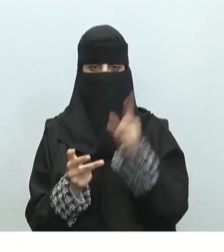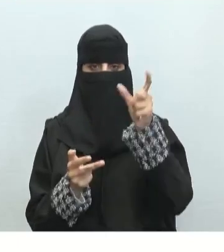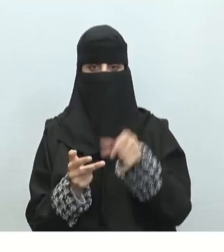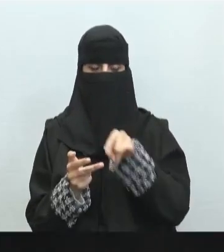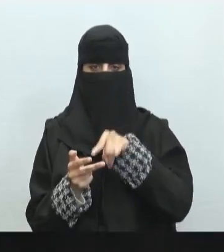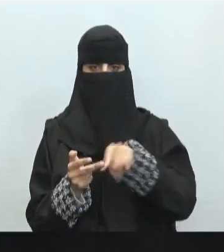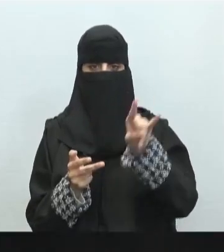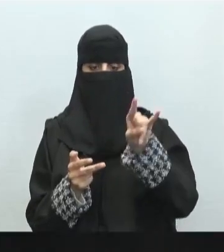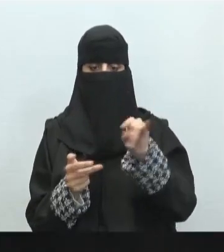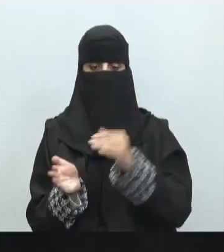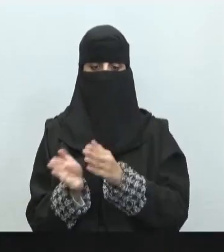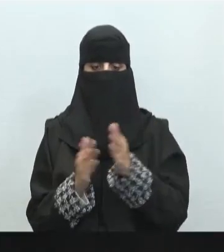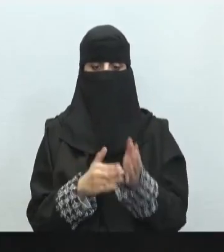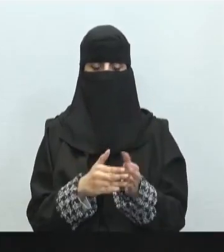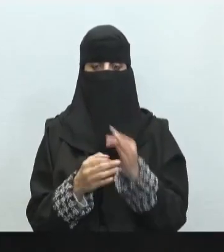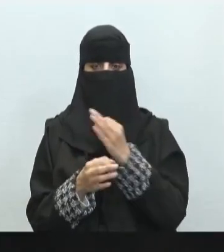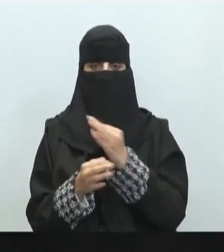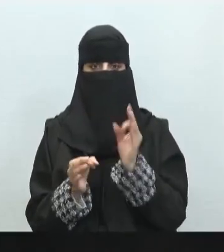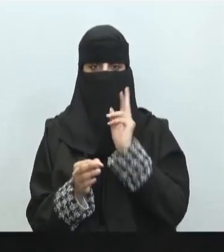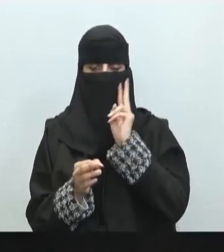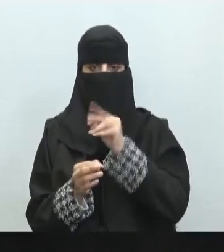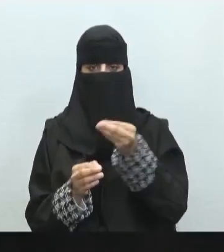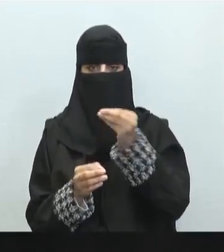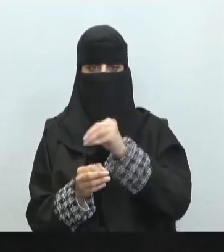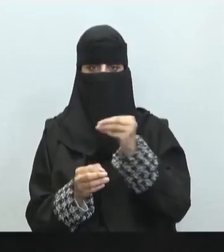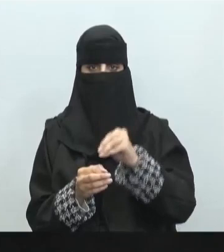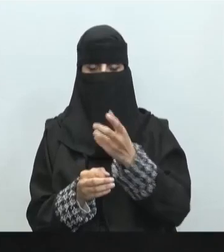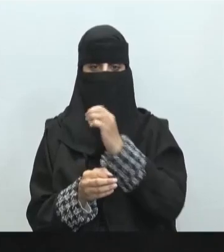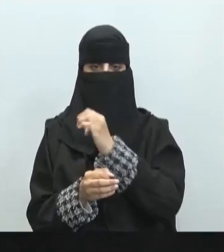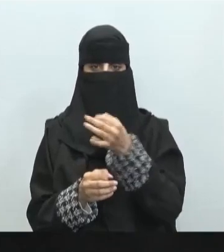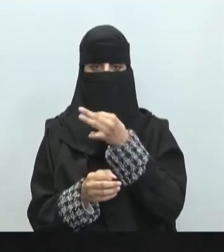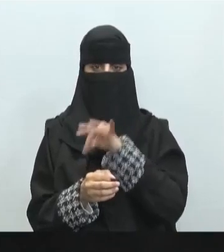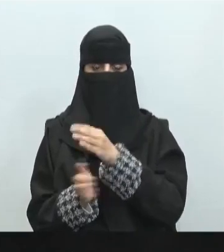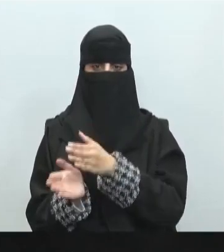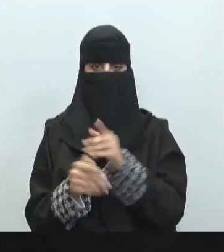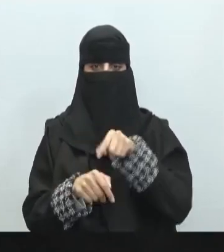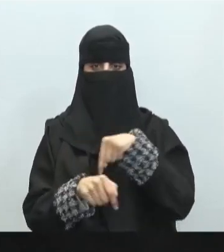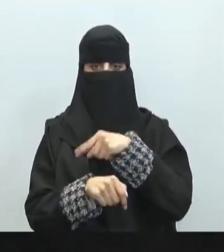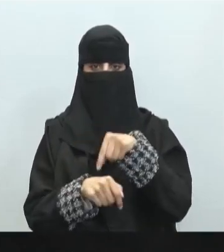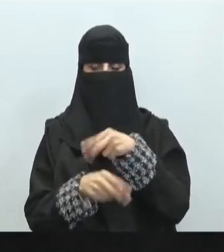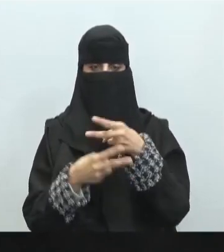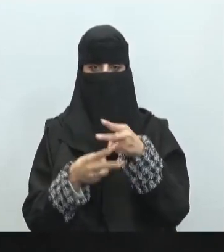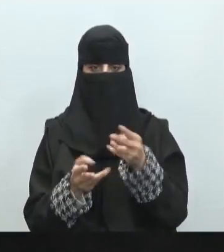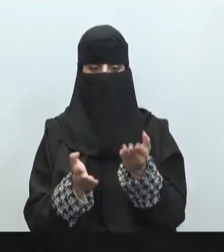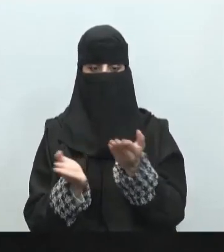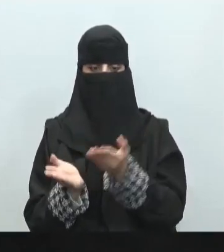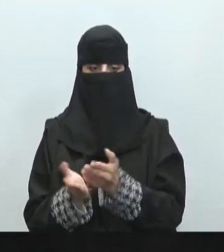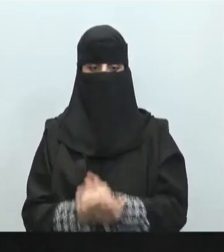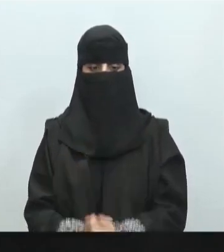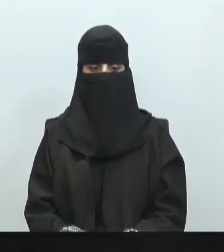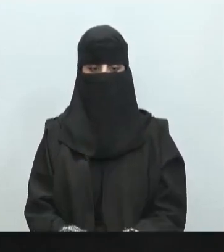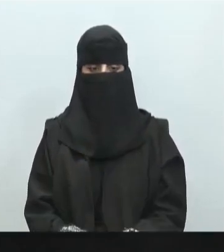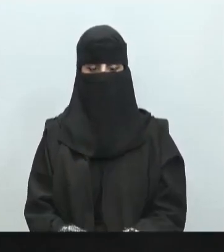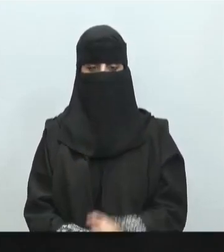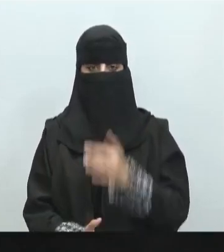ان نضعها جميعنا في جمله مفيده لكم ا